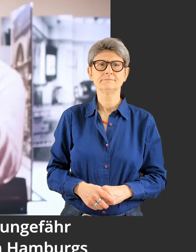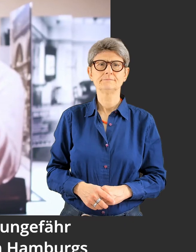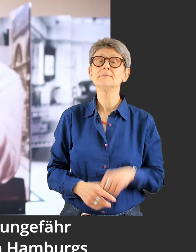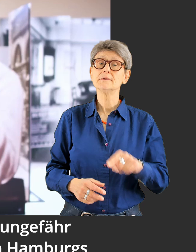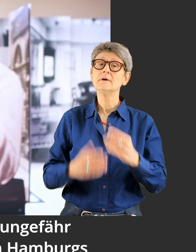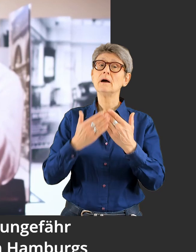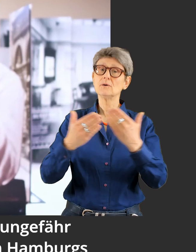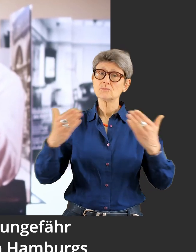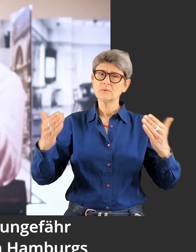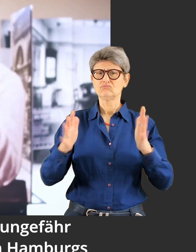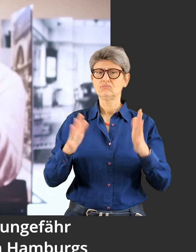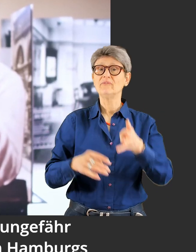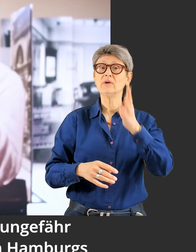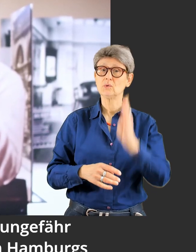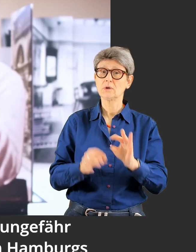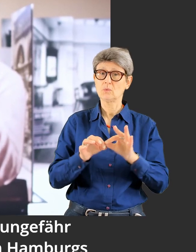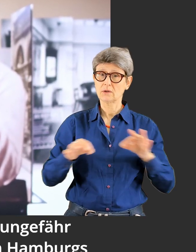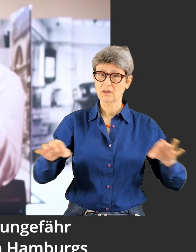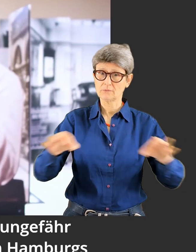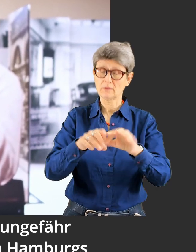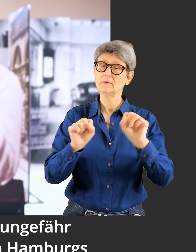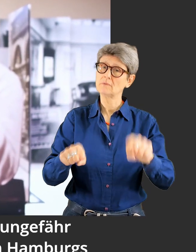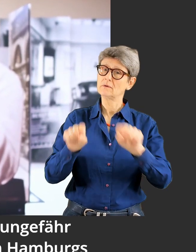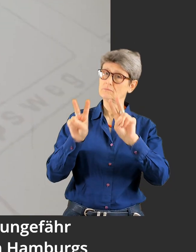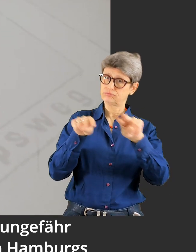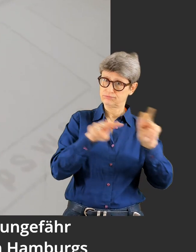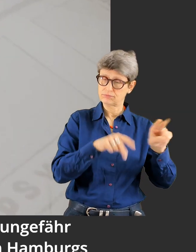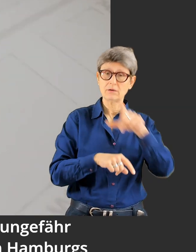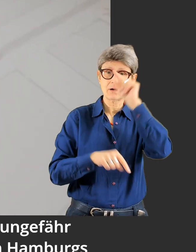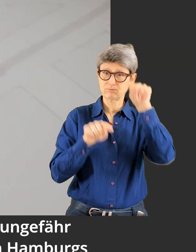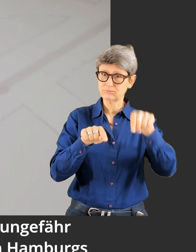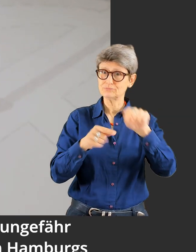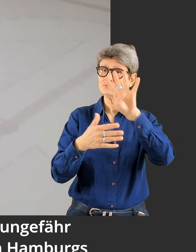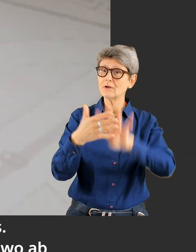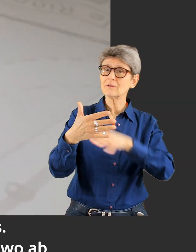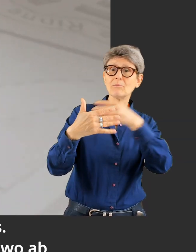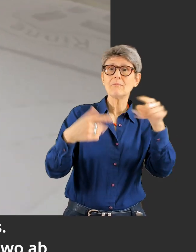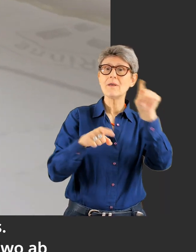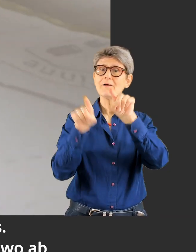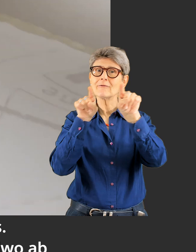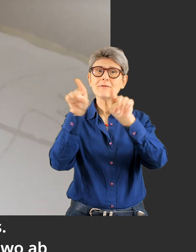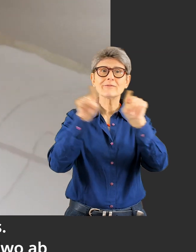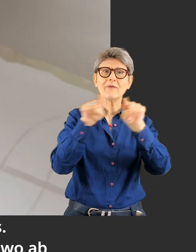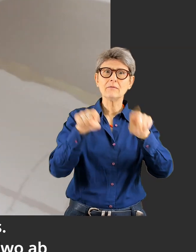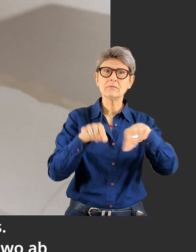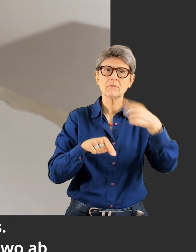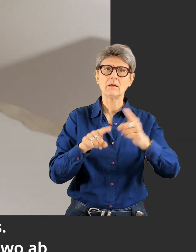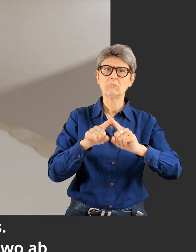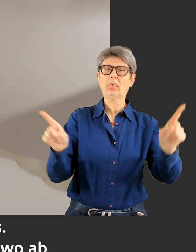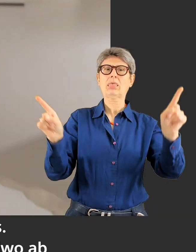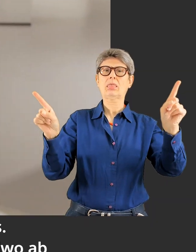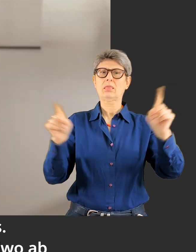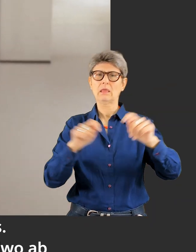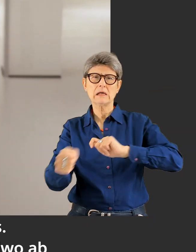Sie sehen in der Ausstellung auf ungefähr 400 Quadratmetern den Stadtplan Hamburgs und Sie sehen einen Riss. Dieser